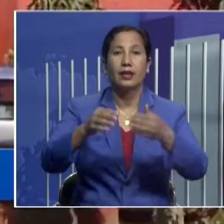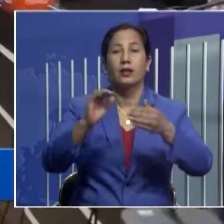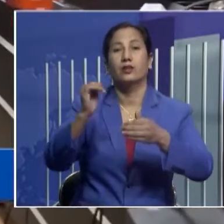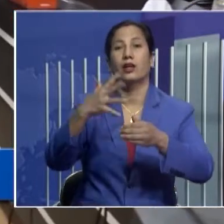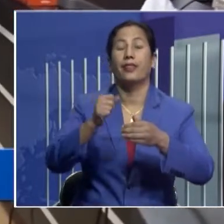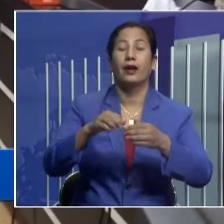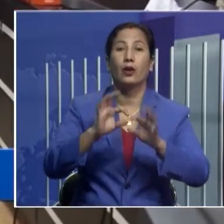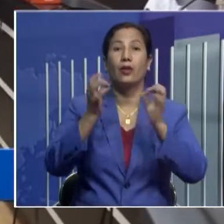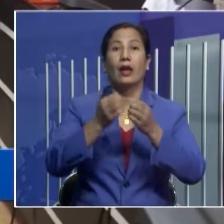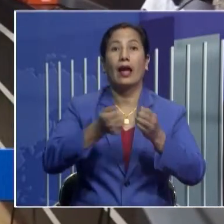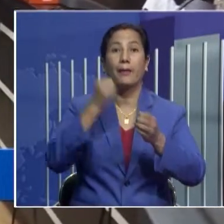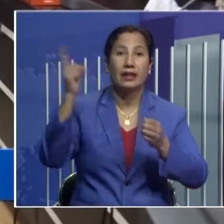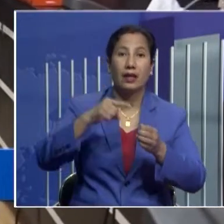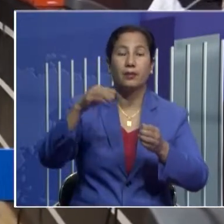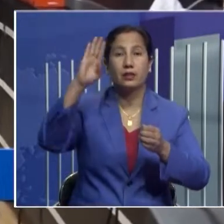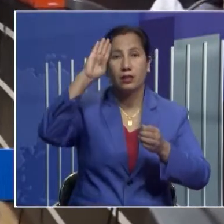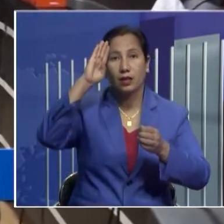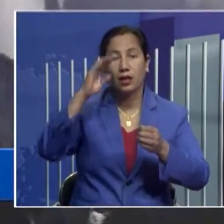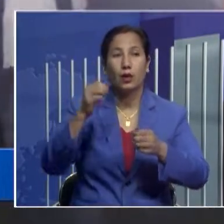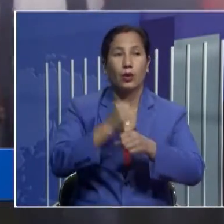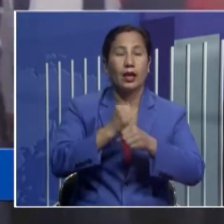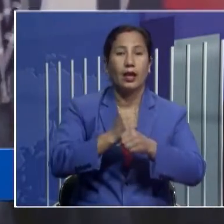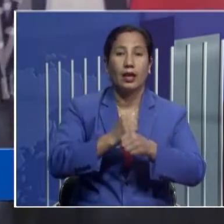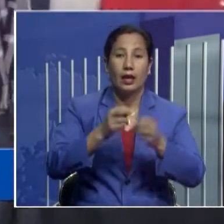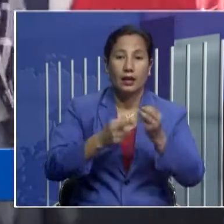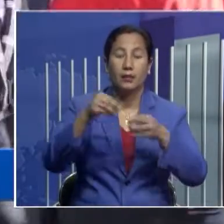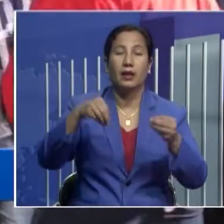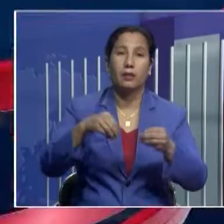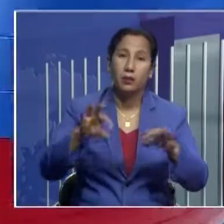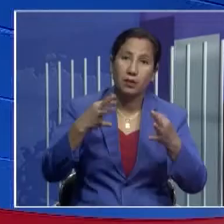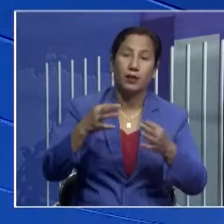गठबन्धनका दलहरूको आआफ्नै दाबी। सरकारको कार्य सम्पादन भने प्रभावित।